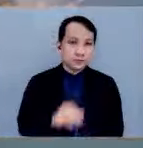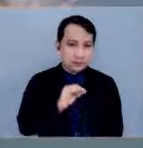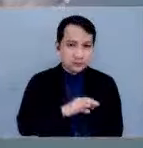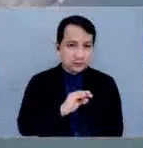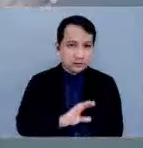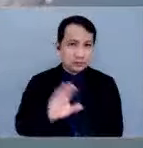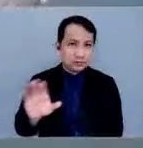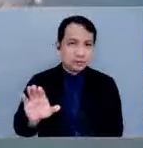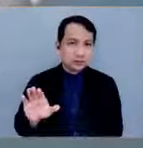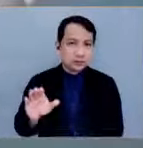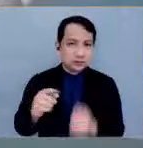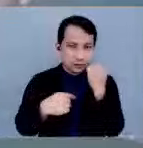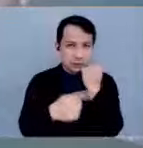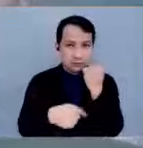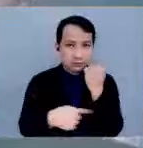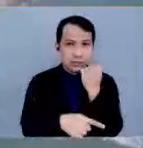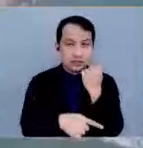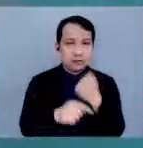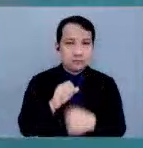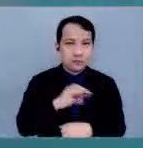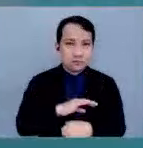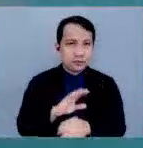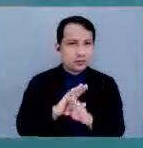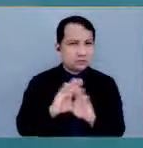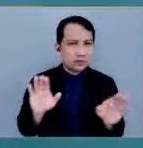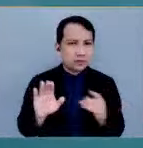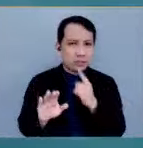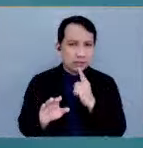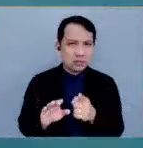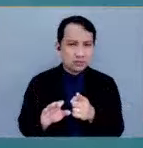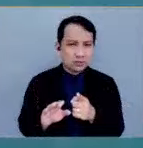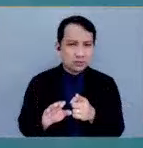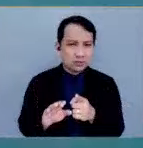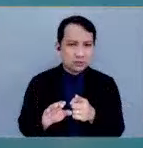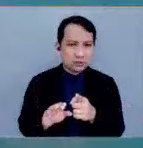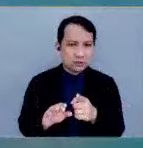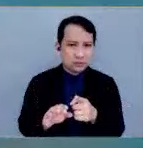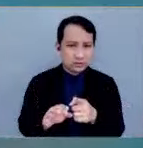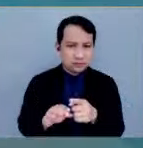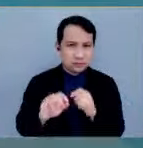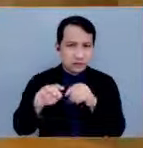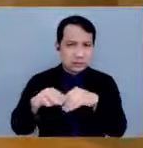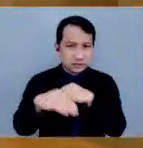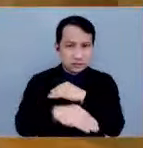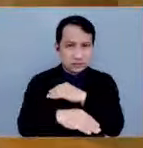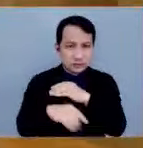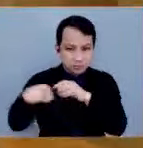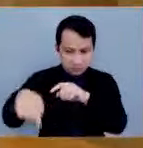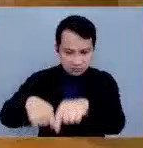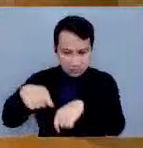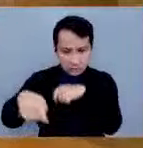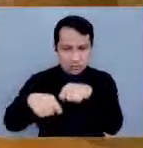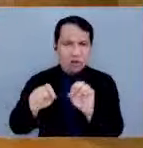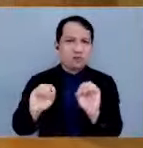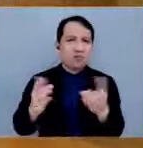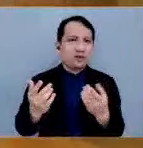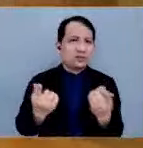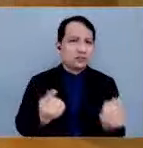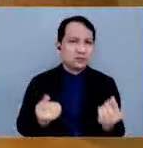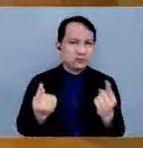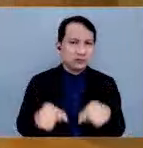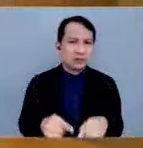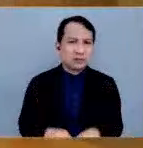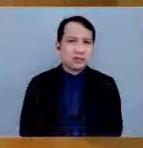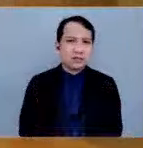Sambale. Hindi rin daw totoo na may seabed mining na nangyayari. Wala pong seabed mining na nangyayari dito. Ang nangyayari po